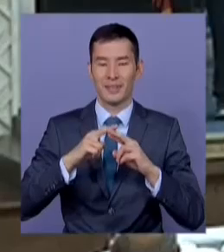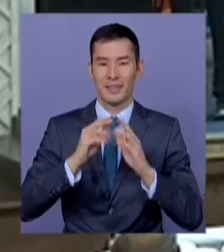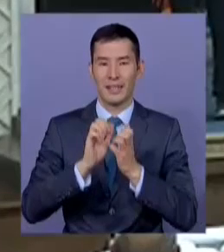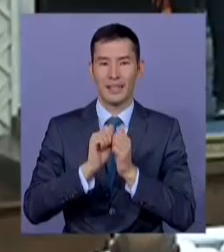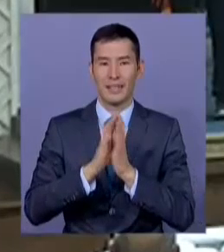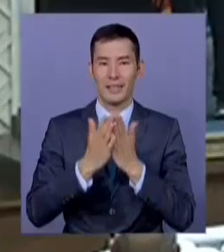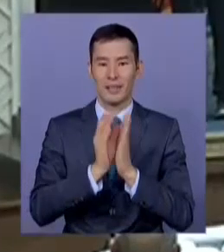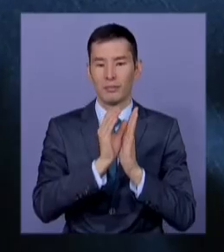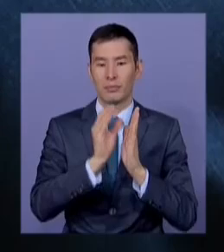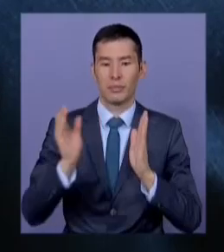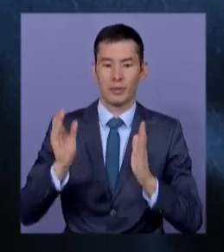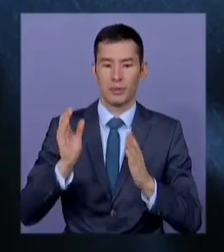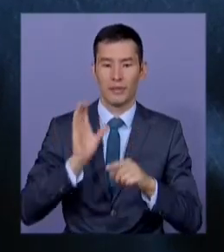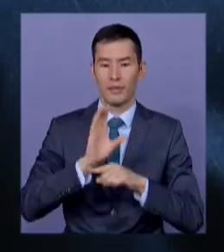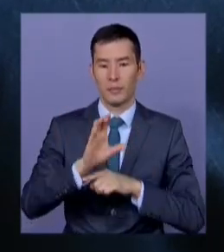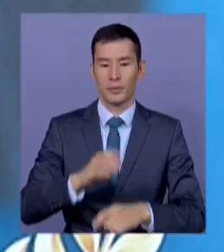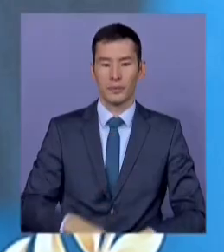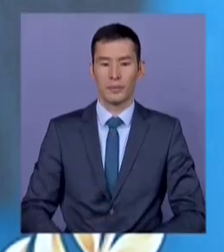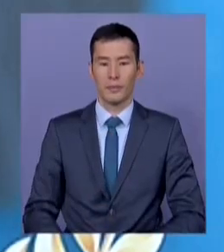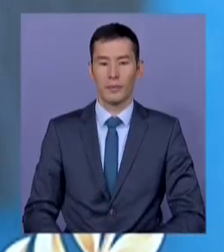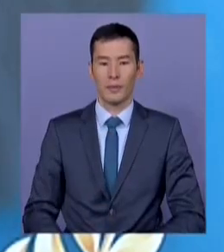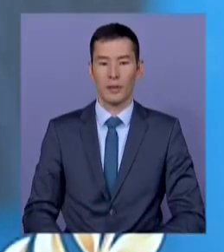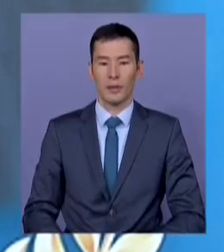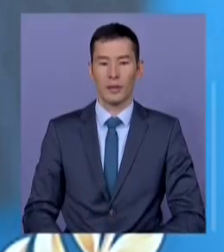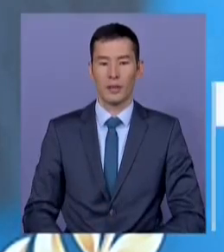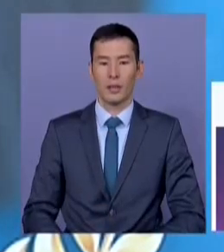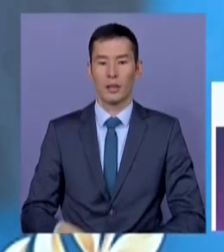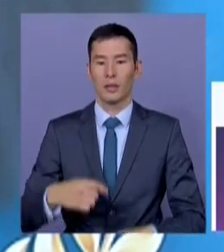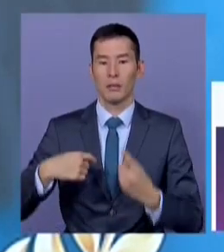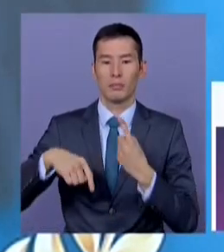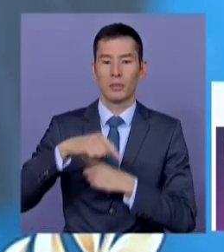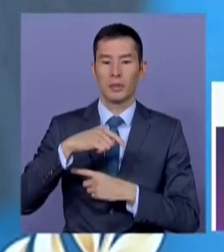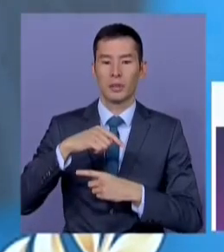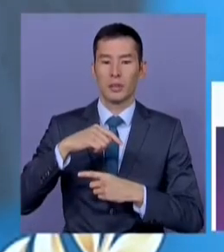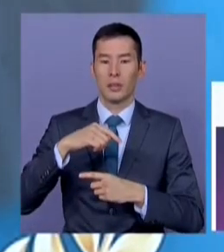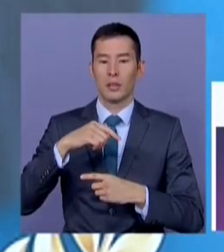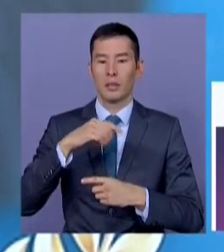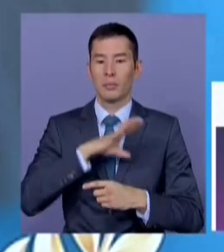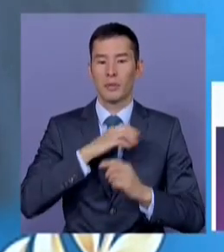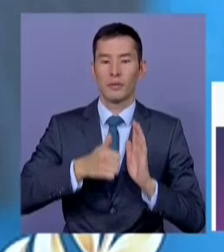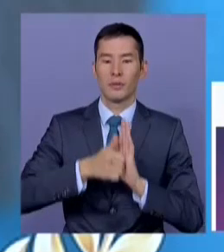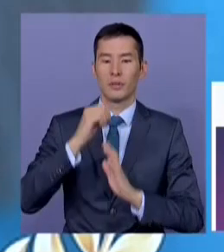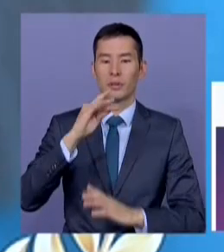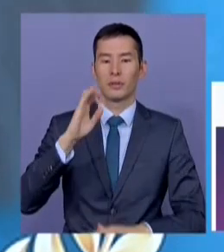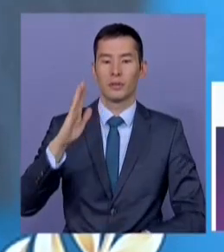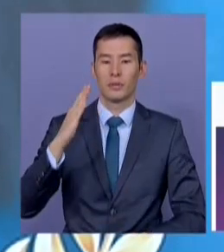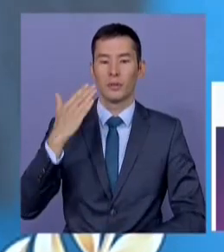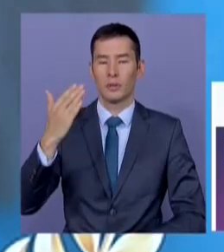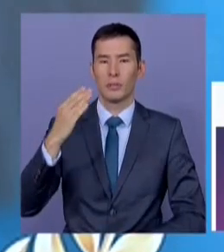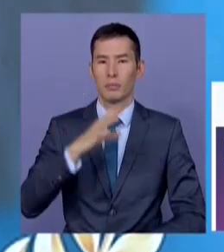біле бермейтін шығармалар енген. 20 томның ішінде бізге ең бірінші кезекте енгізіп отырғанымыз Ілияс Жансүгіровтің өз